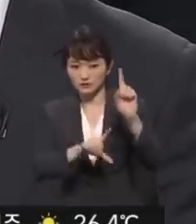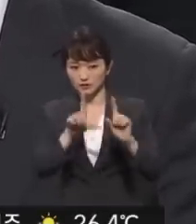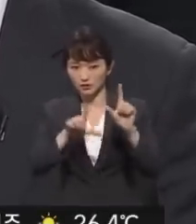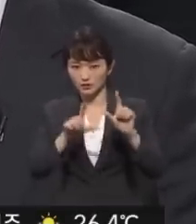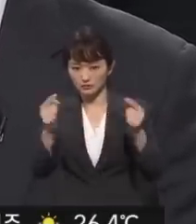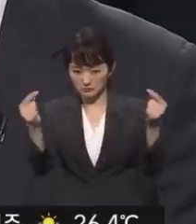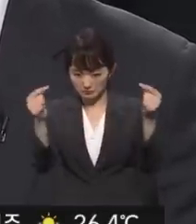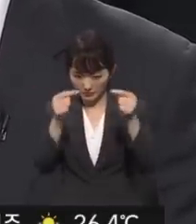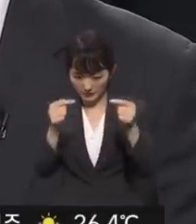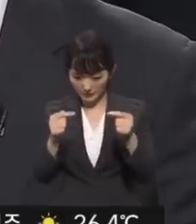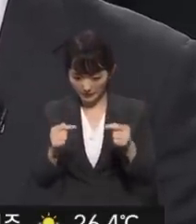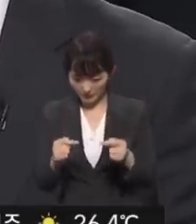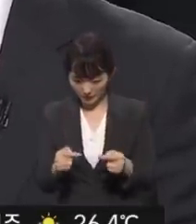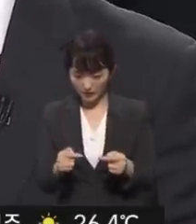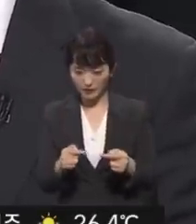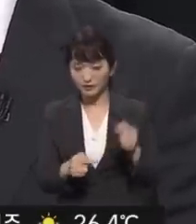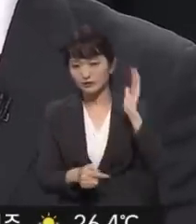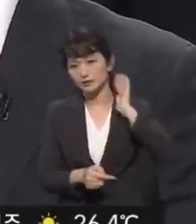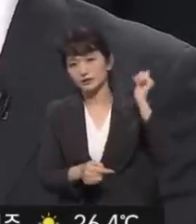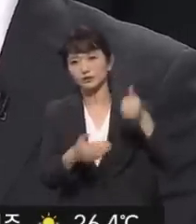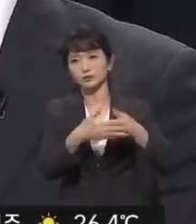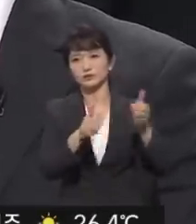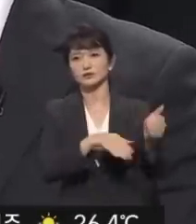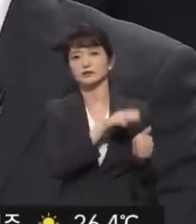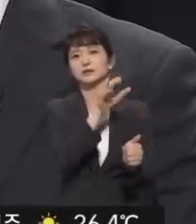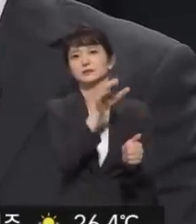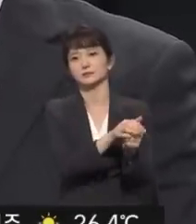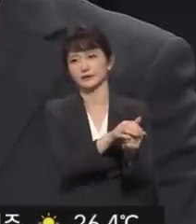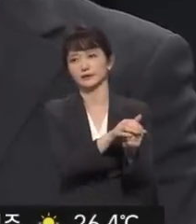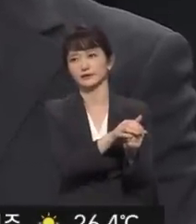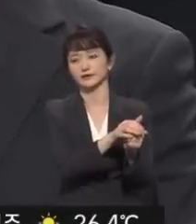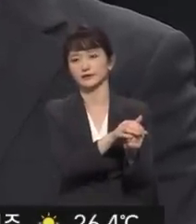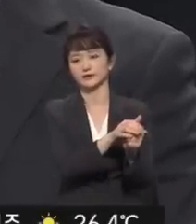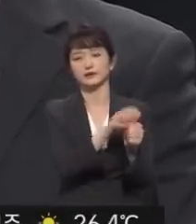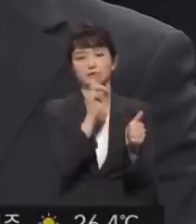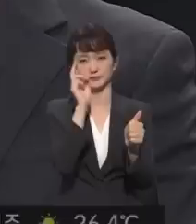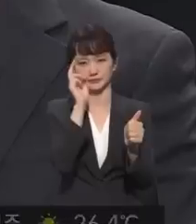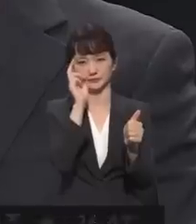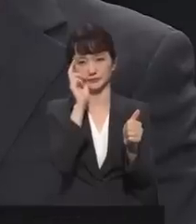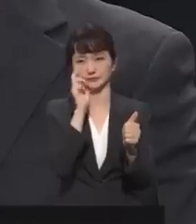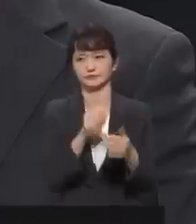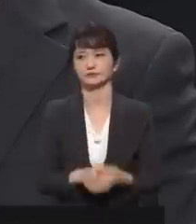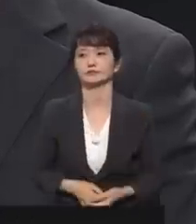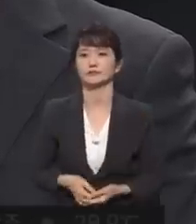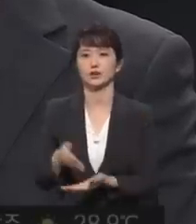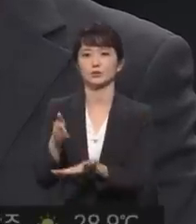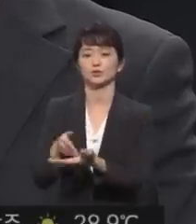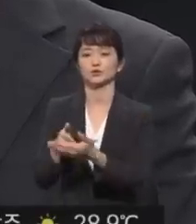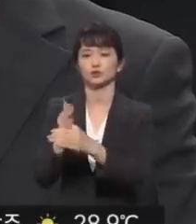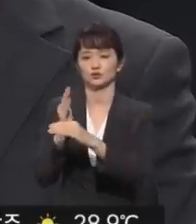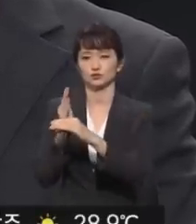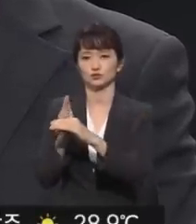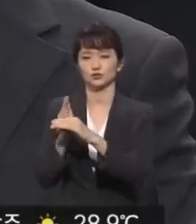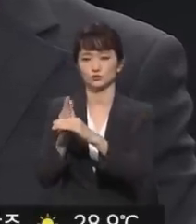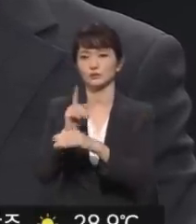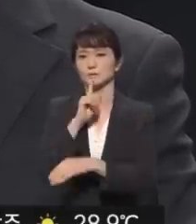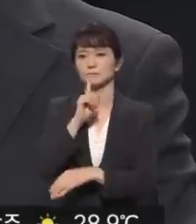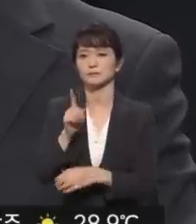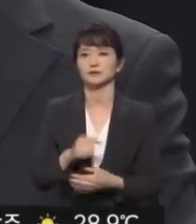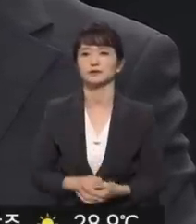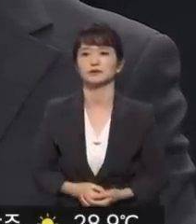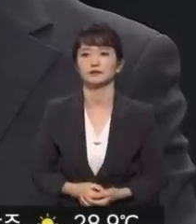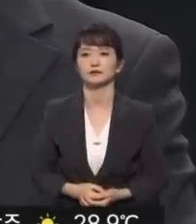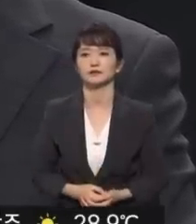실린 그림 다 그랬다고 보는 것이다 합리적인 판단을 없어 수정하는 게 합리적이다 하는 건 대충 정보도 를 기준으로 백도 유정우 주석이나 비서실장 도플러